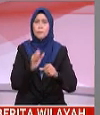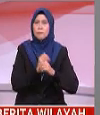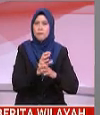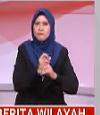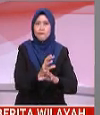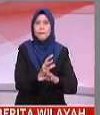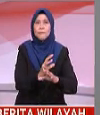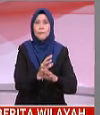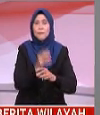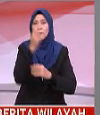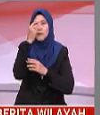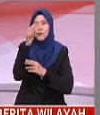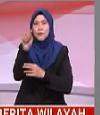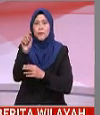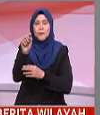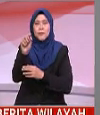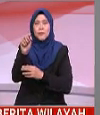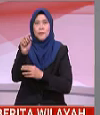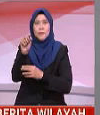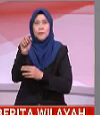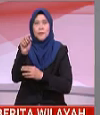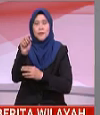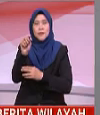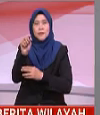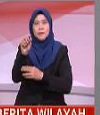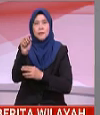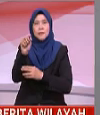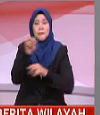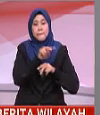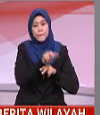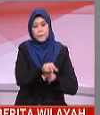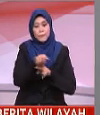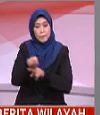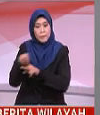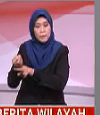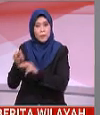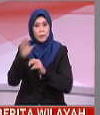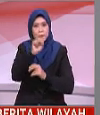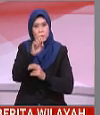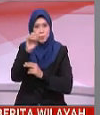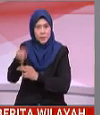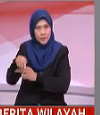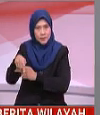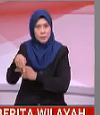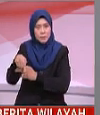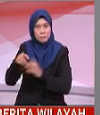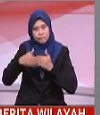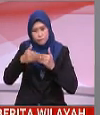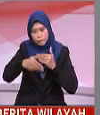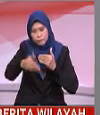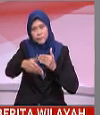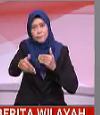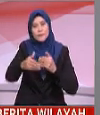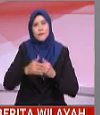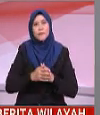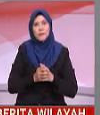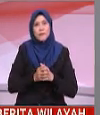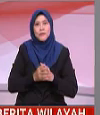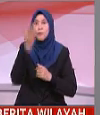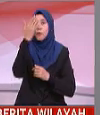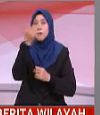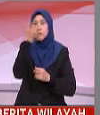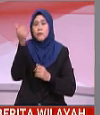usaha kita untuk melihat dan memantau SOP dari semasa ke semasa supaya